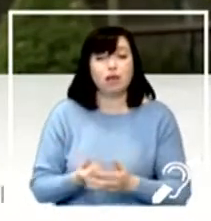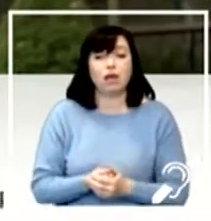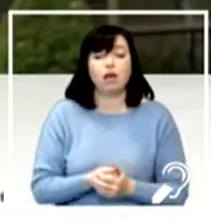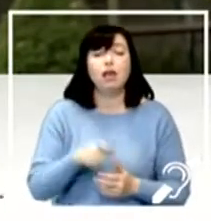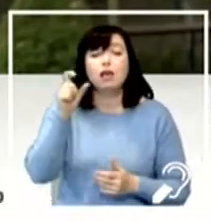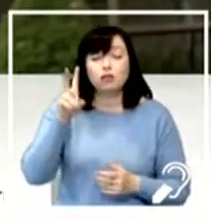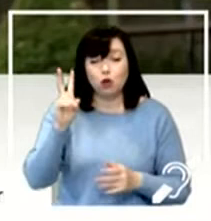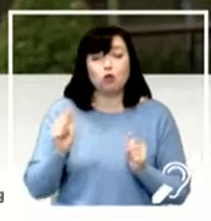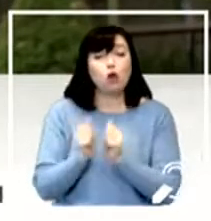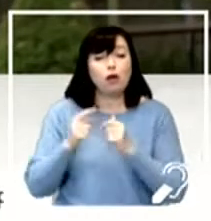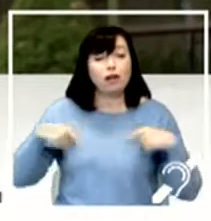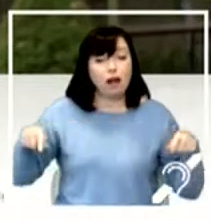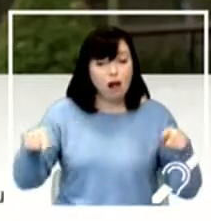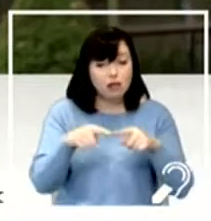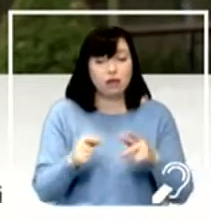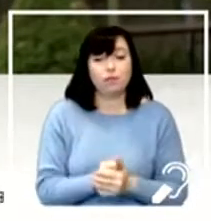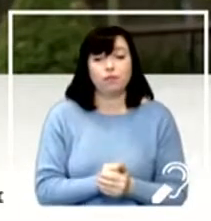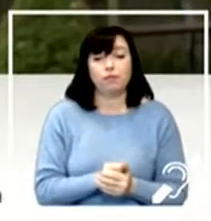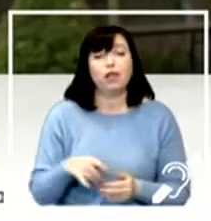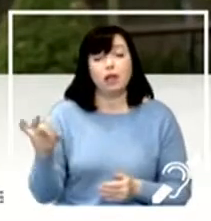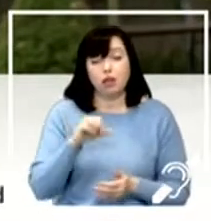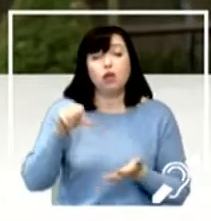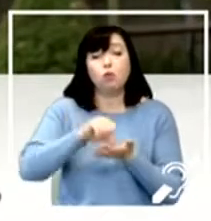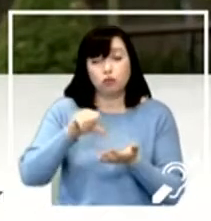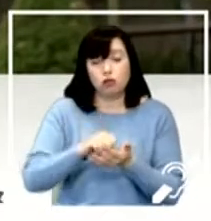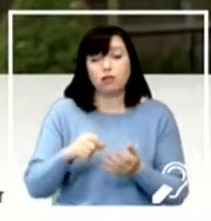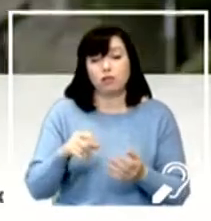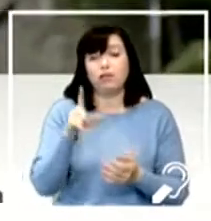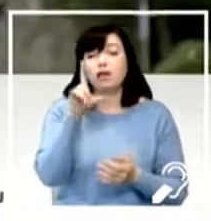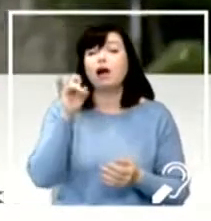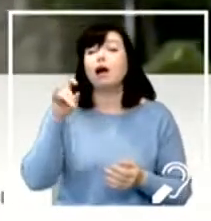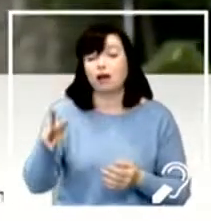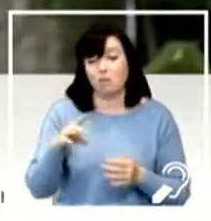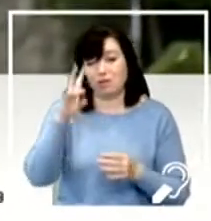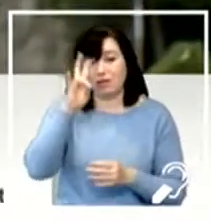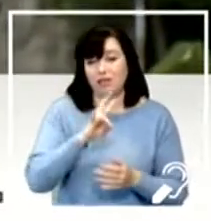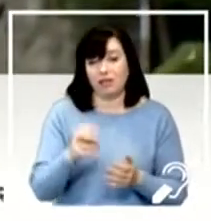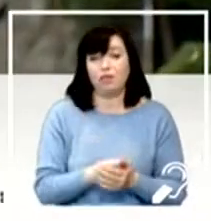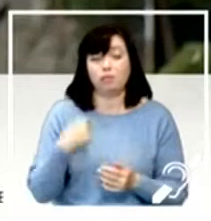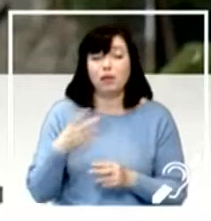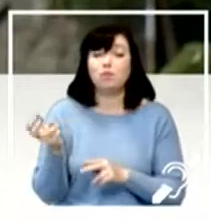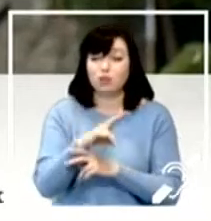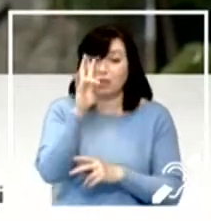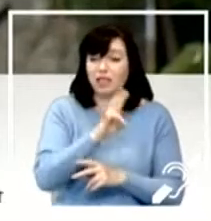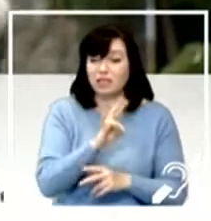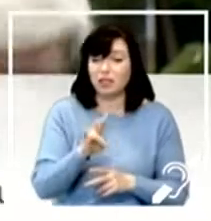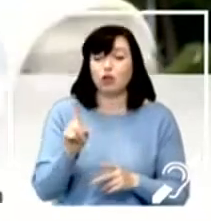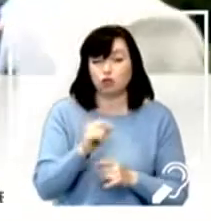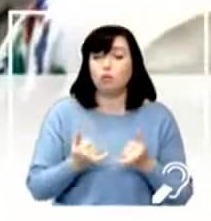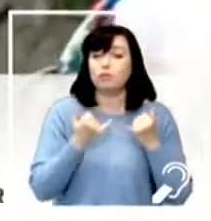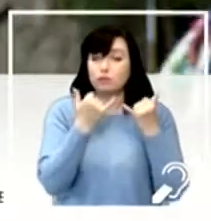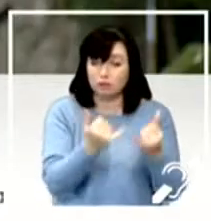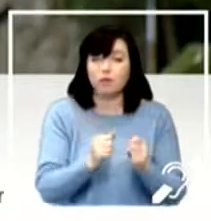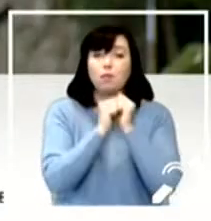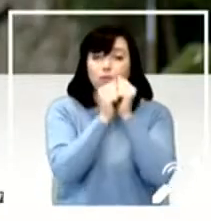celor care ne înconjoară și să participăm la hramul bisericii. Ne-am adunat astăzi la Sfânta Biserică pentru a-l cinsti